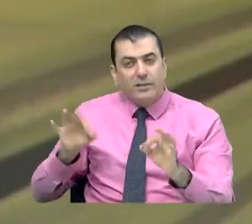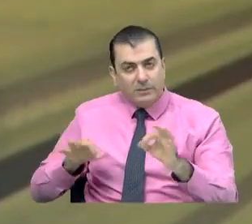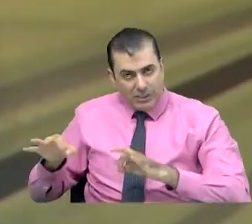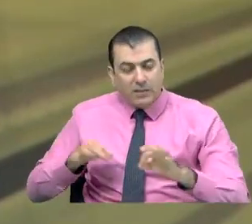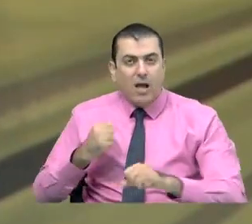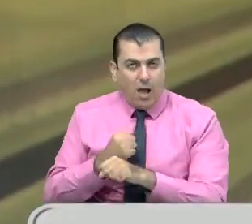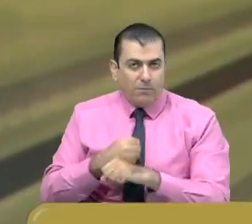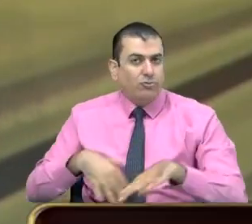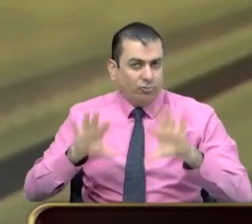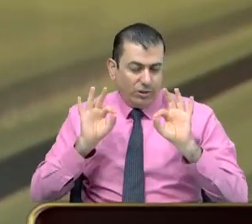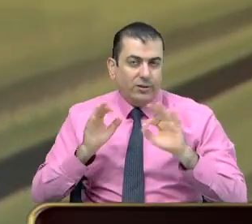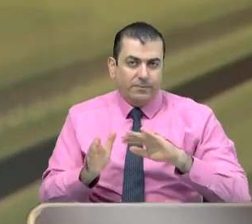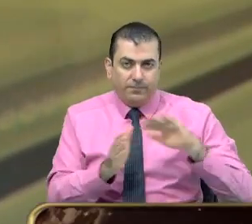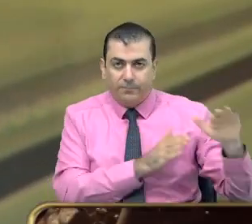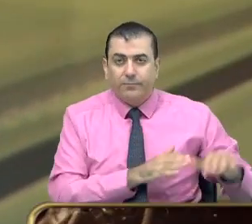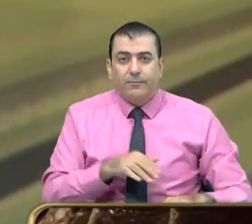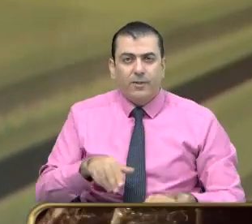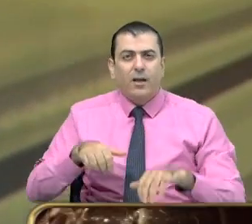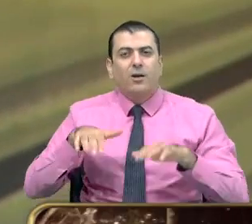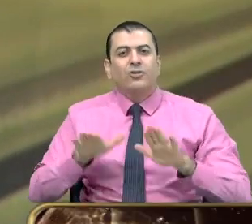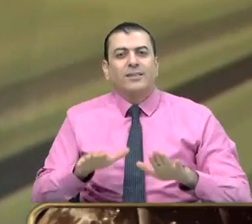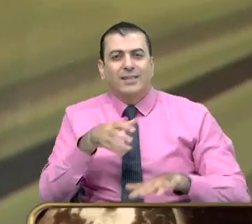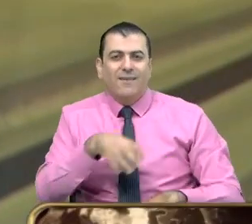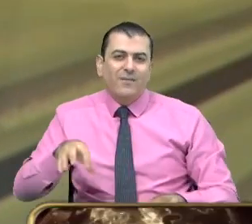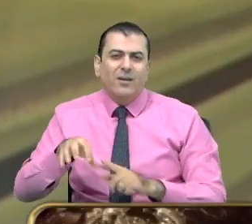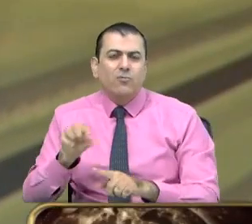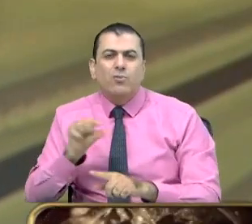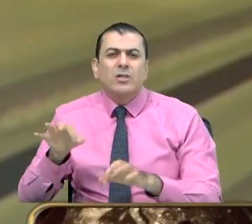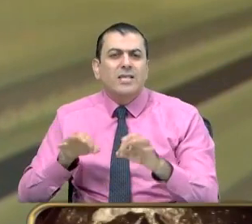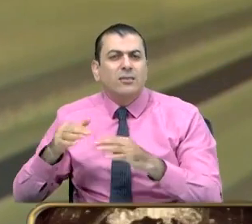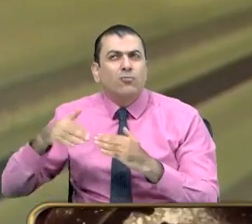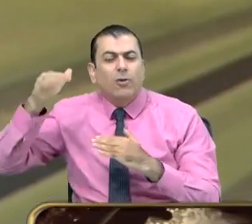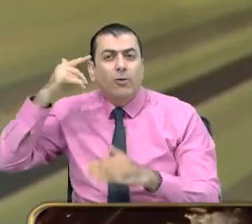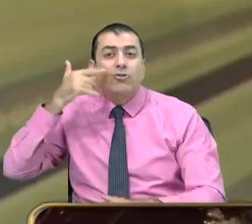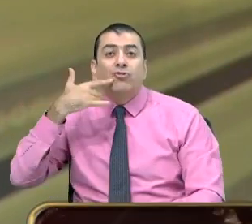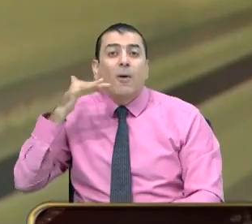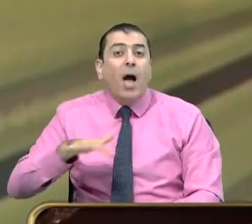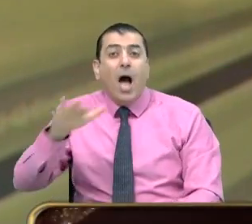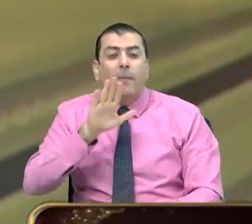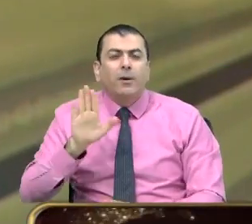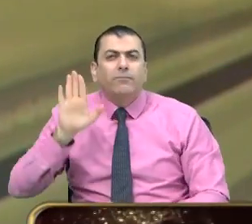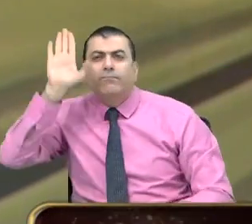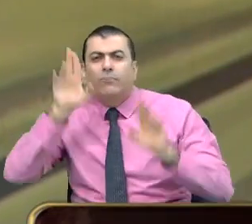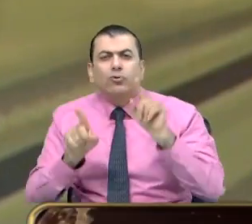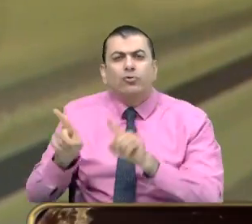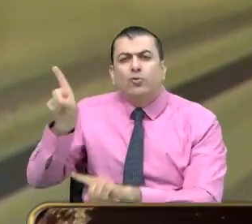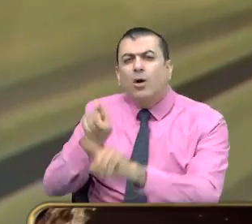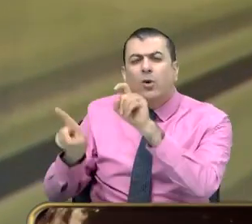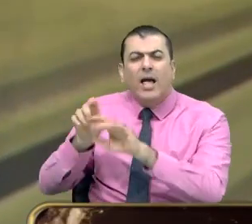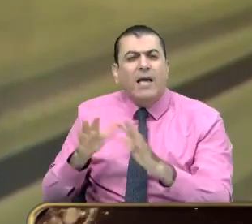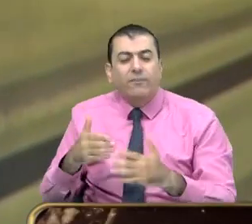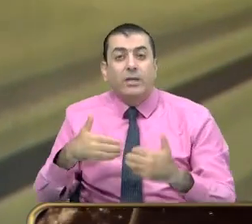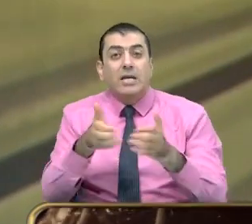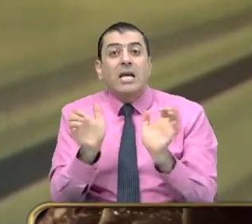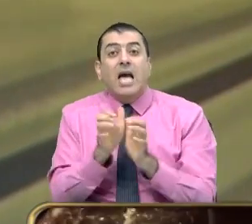وفي الجلسه الفرعيه المخصصه لمسار التحديث السياسي والمنظور الشبابي له واكد المتحدثون ان تعدد الاحزاب